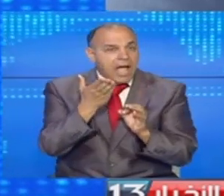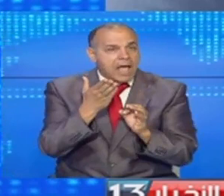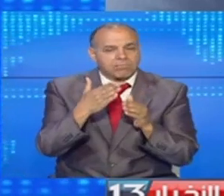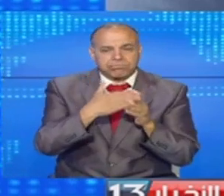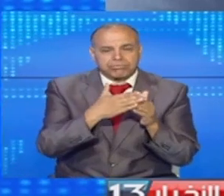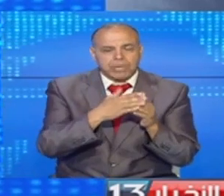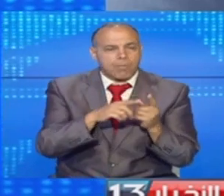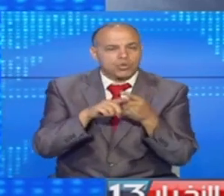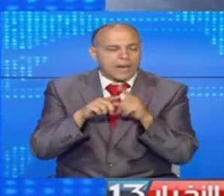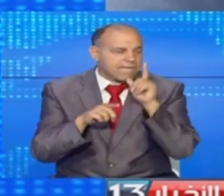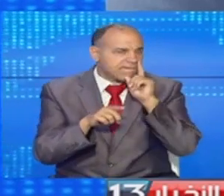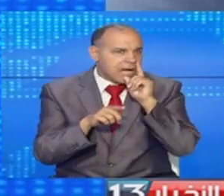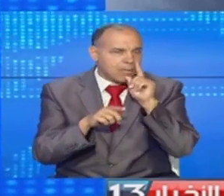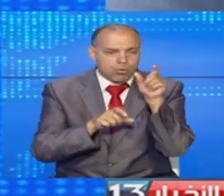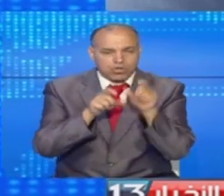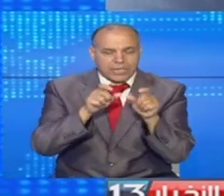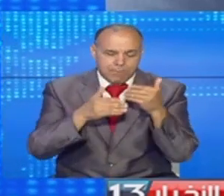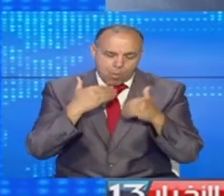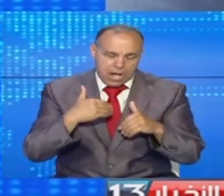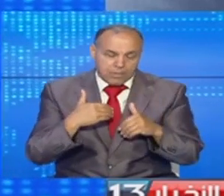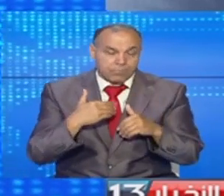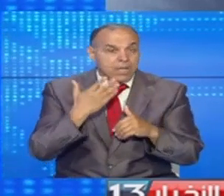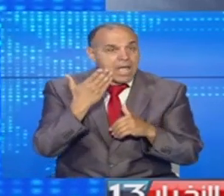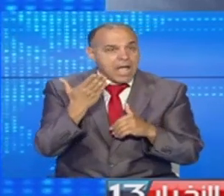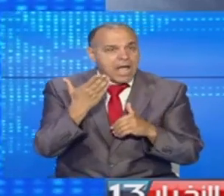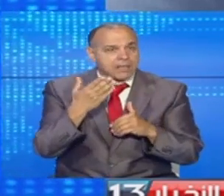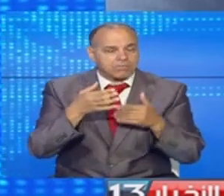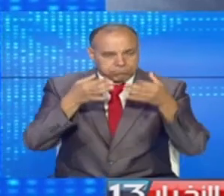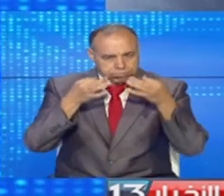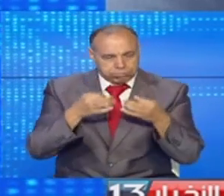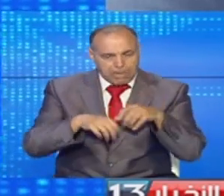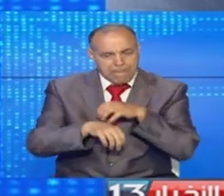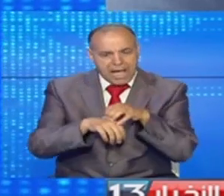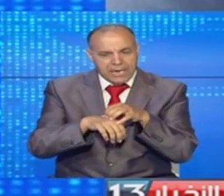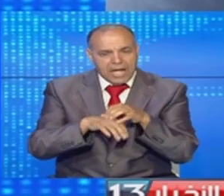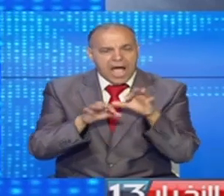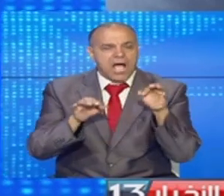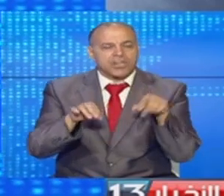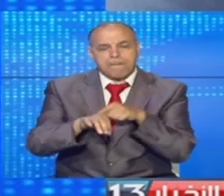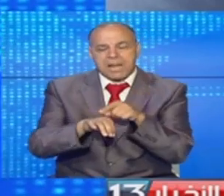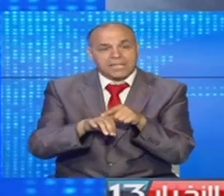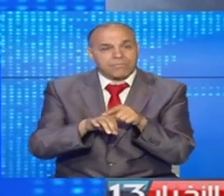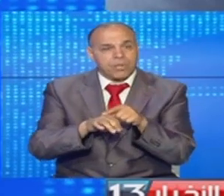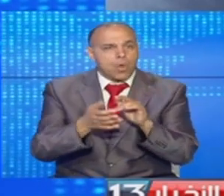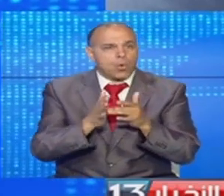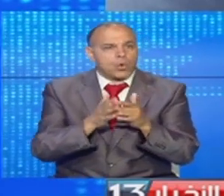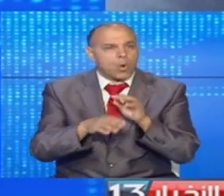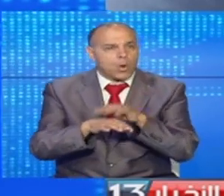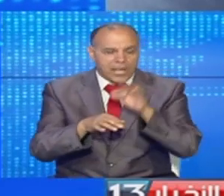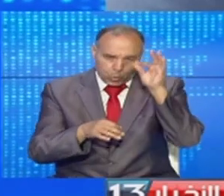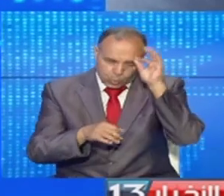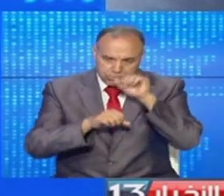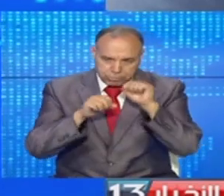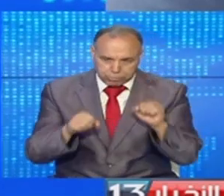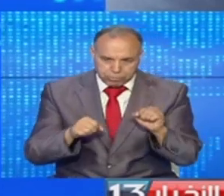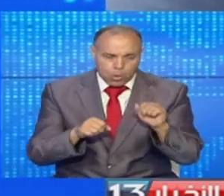عوائق مشاركة النساء والأشخاص ذوي الإعاقة في الحوكمة المحلية بعشر بلديات في كل من ولاية تونس